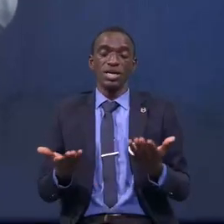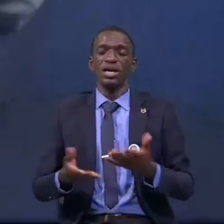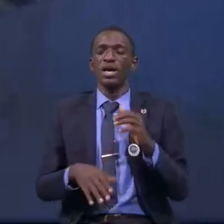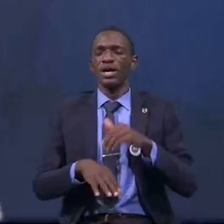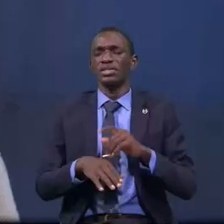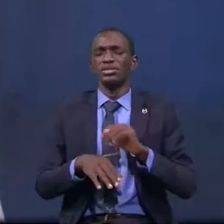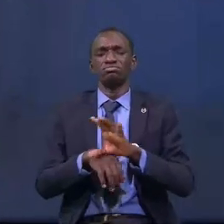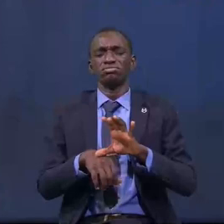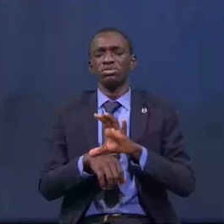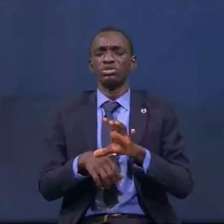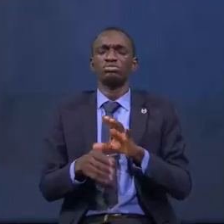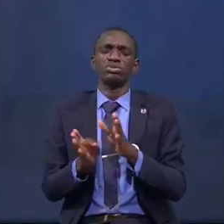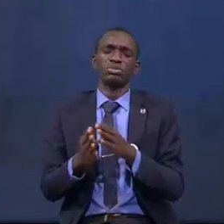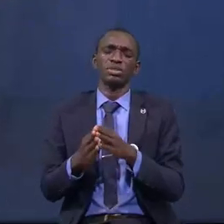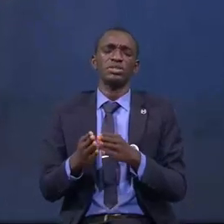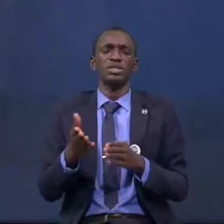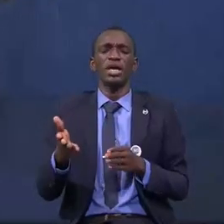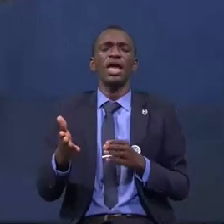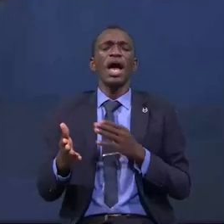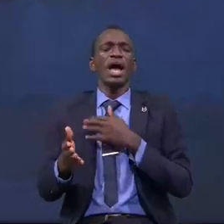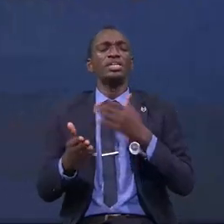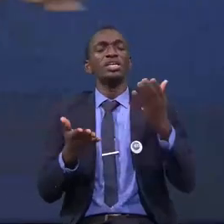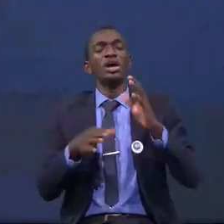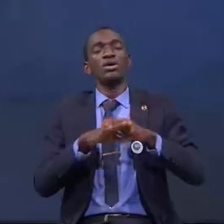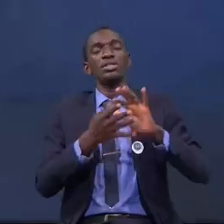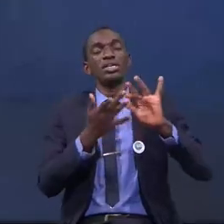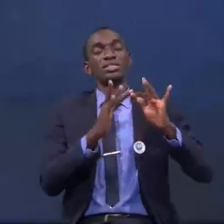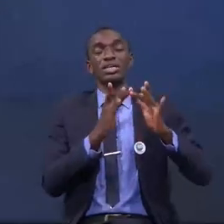Ici au lieu Alpha, là-bas en ligne,